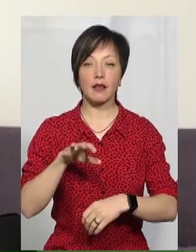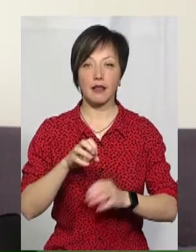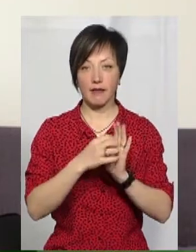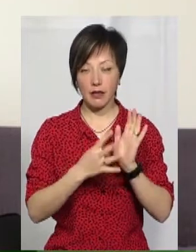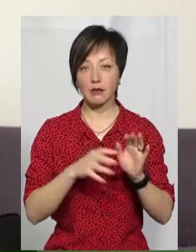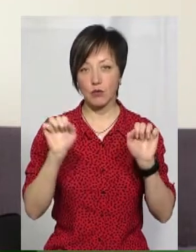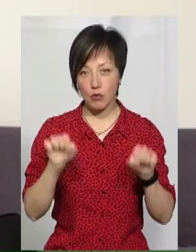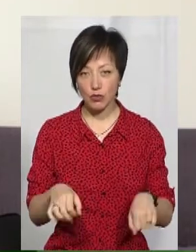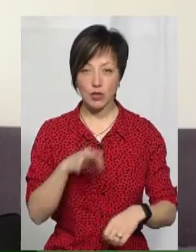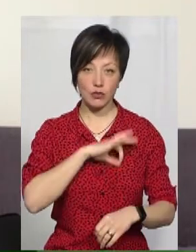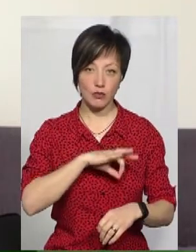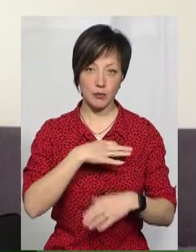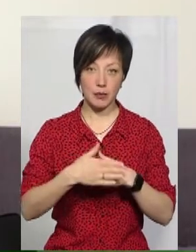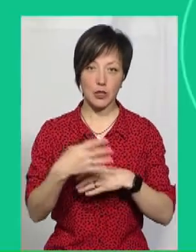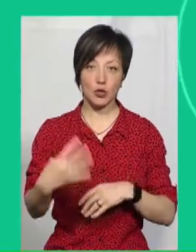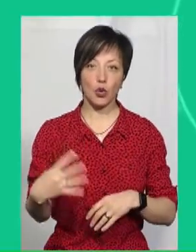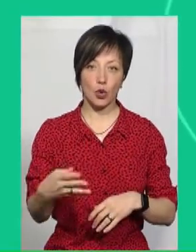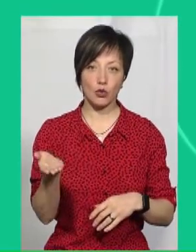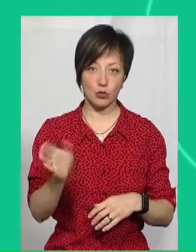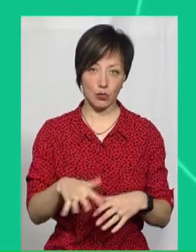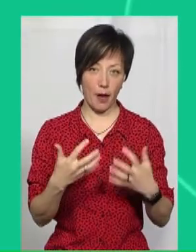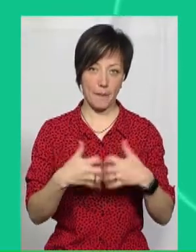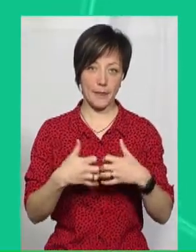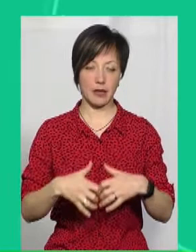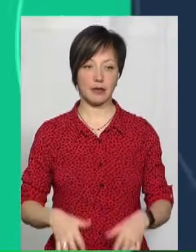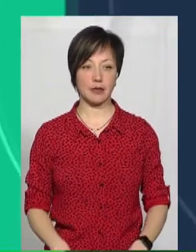застосувати приблизно біля 40 апаратів.